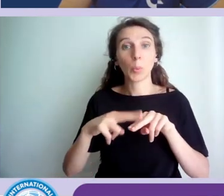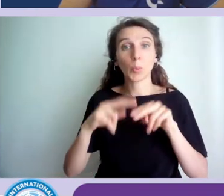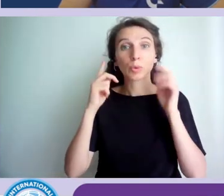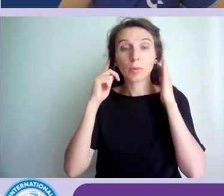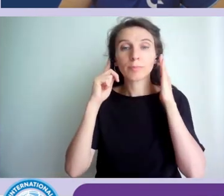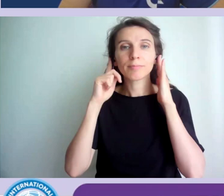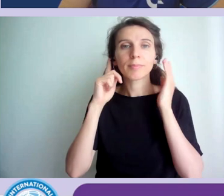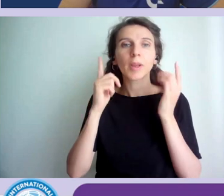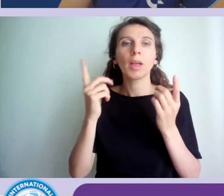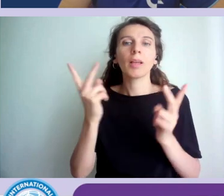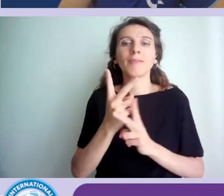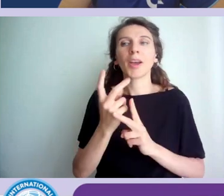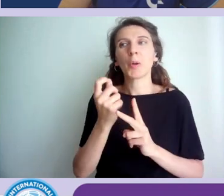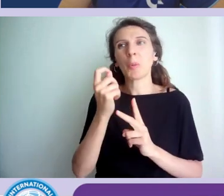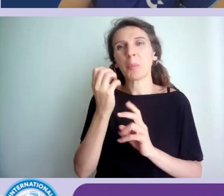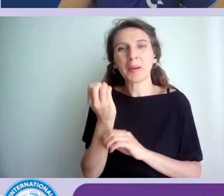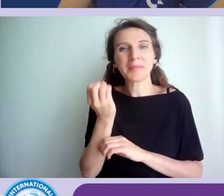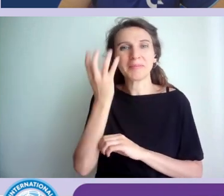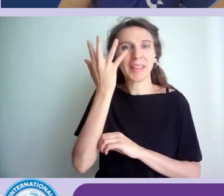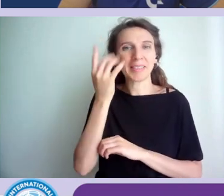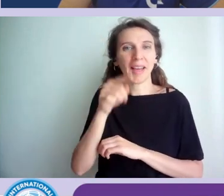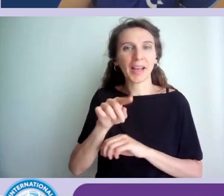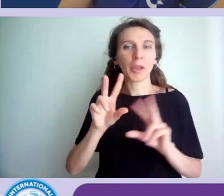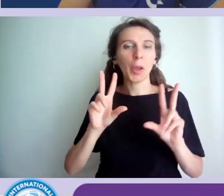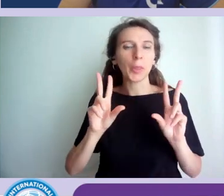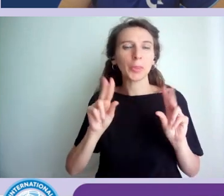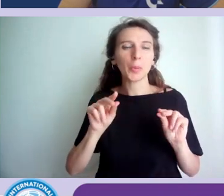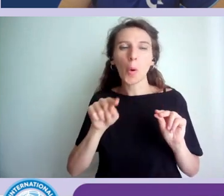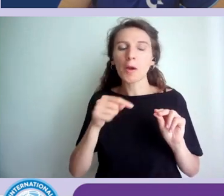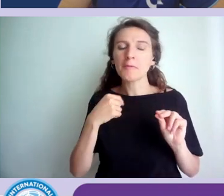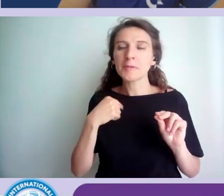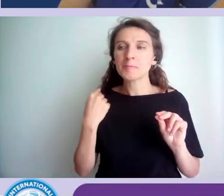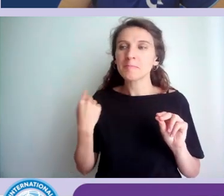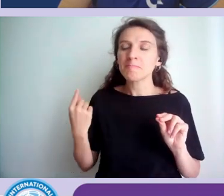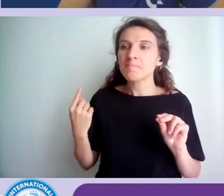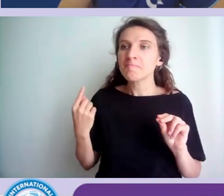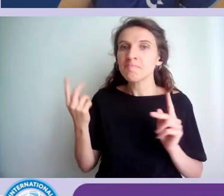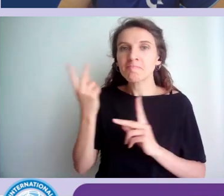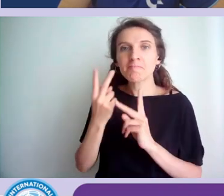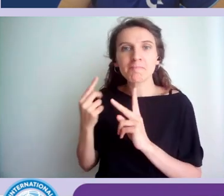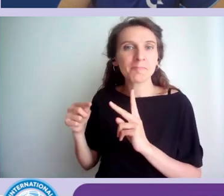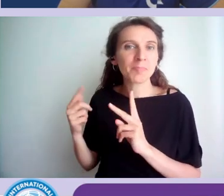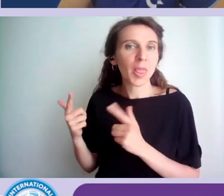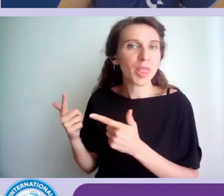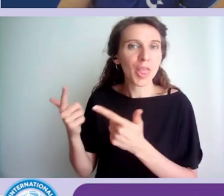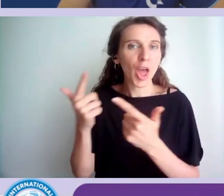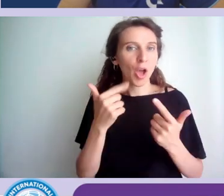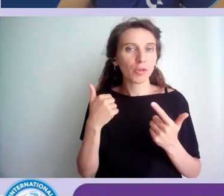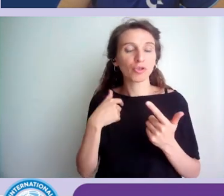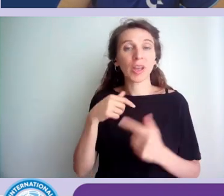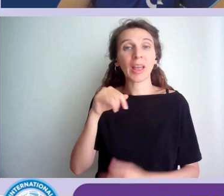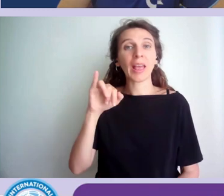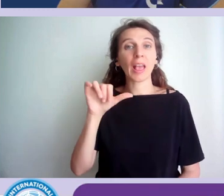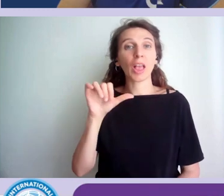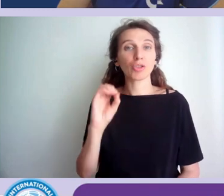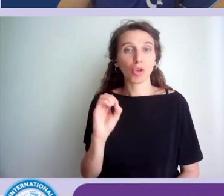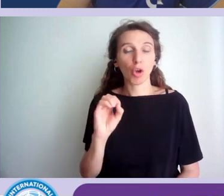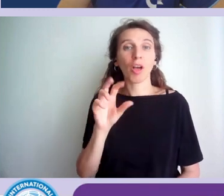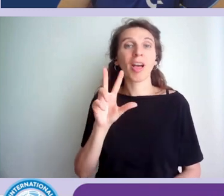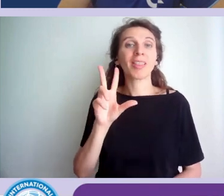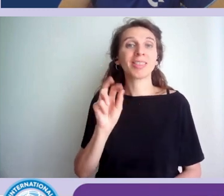un'invenzione un neologismo che non non si trova in giro perché La Iso 371